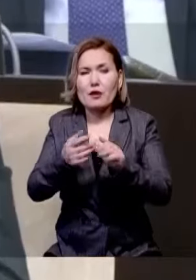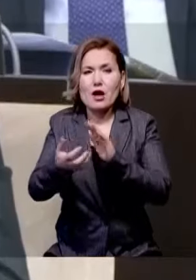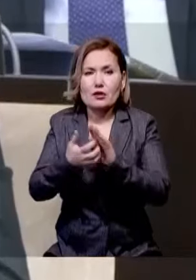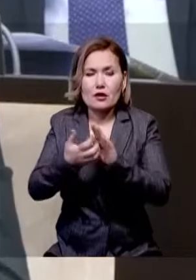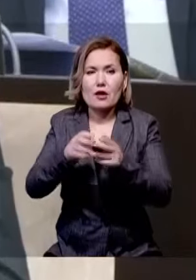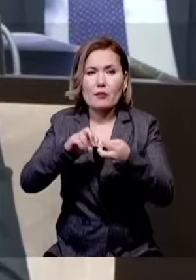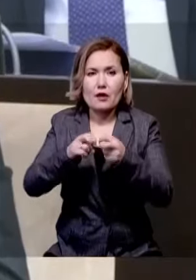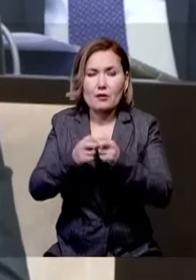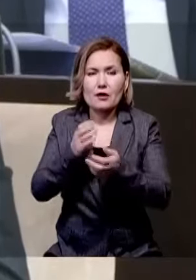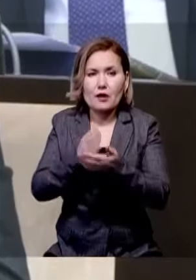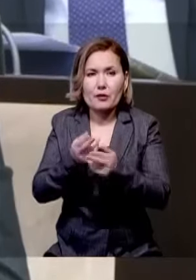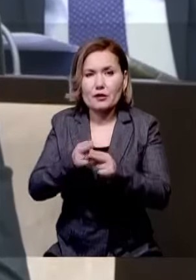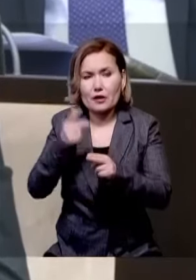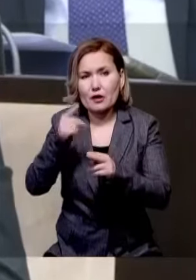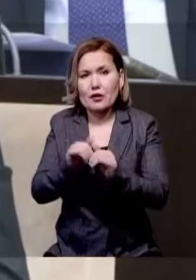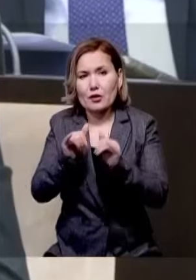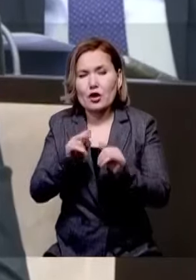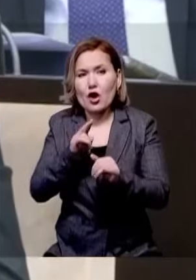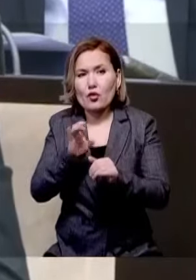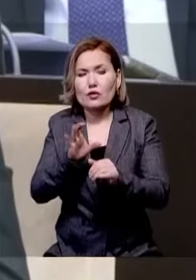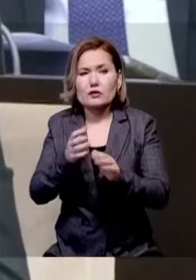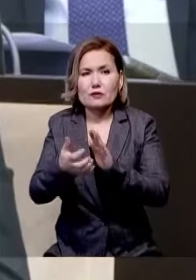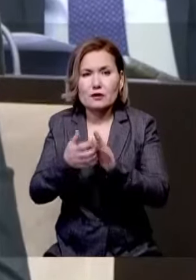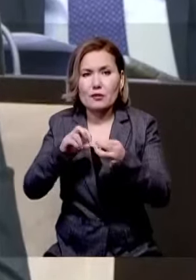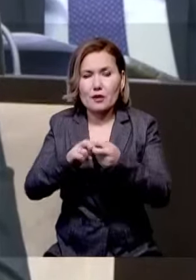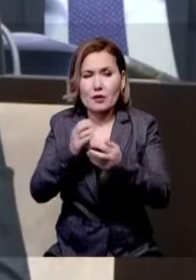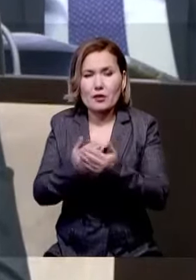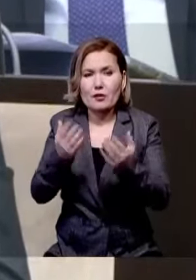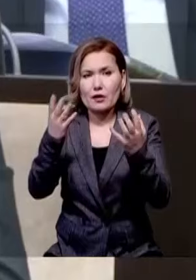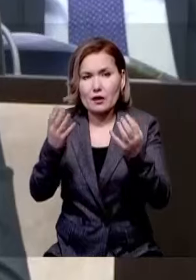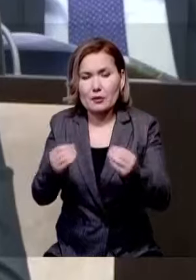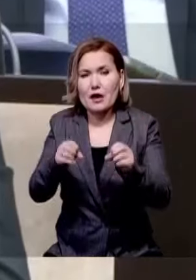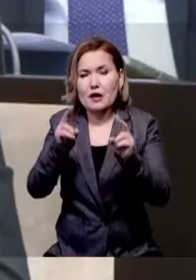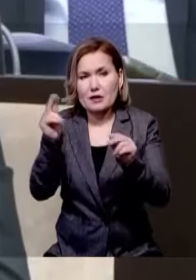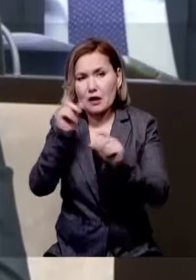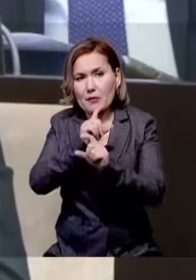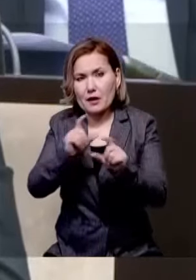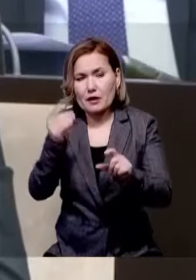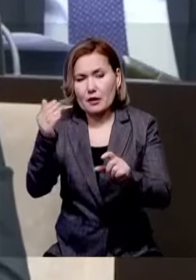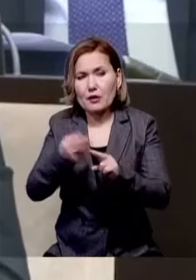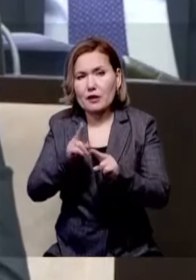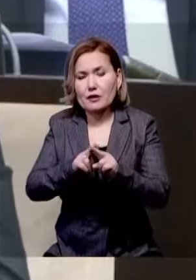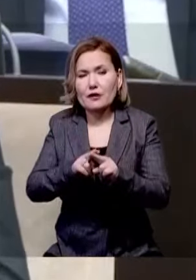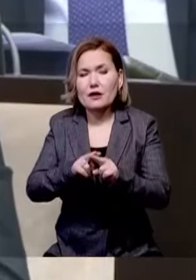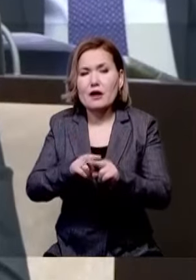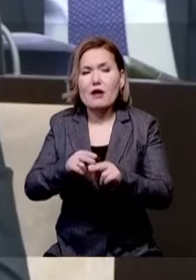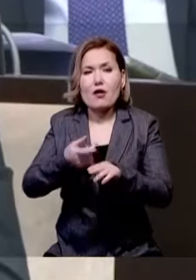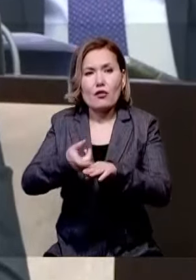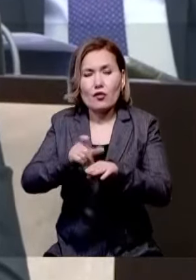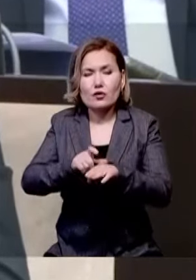мен олардың біліктілігін арттыру курстары жетіспейді. Бүгінгі таңда арнайы мектеп-интернаттардың материалдық базасы